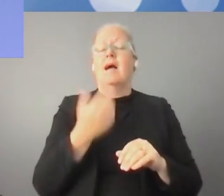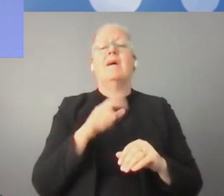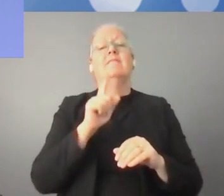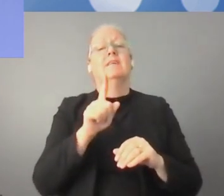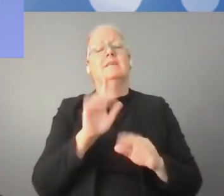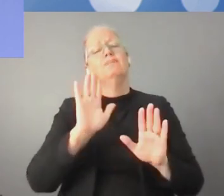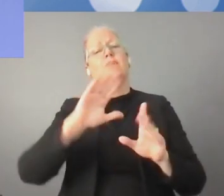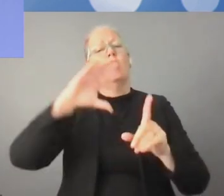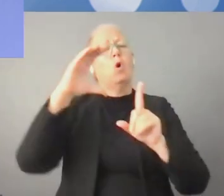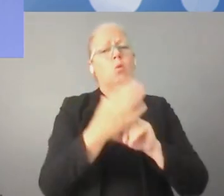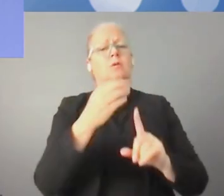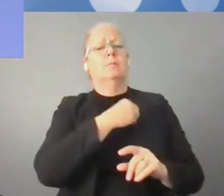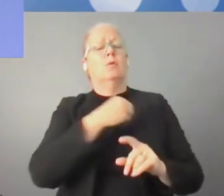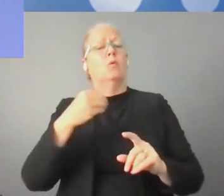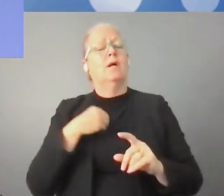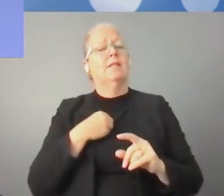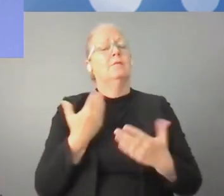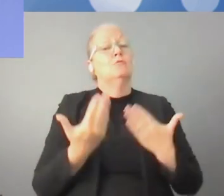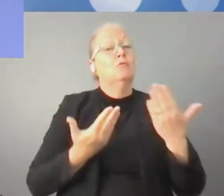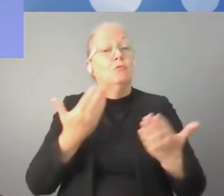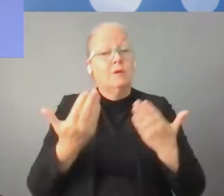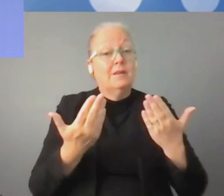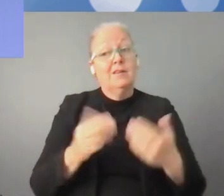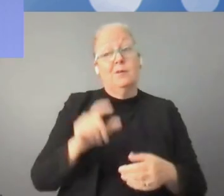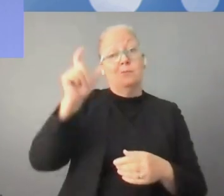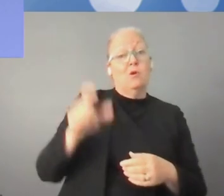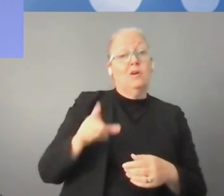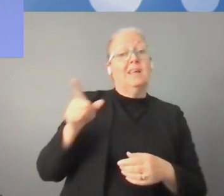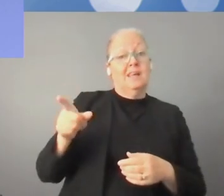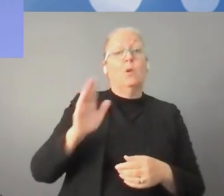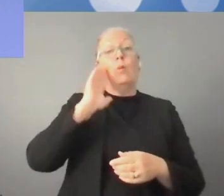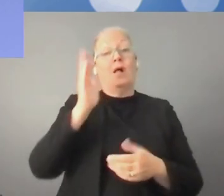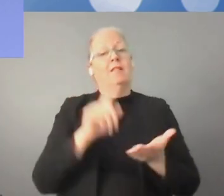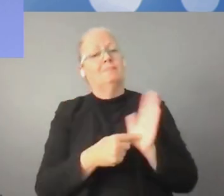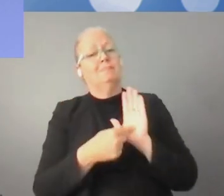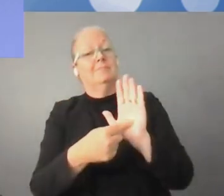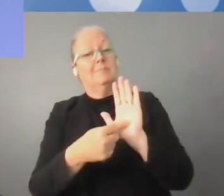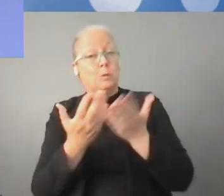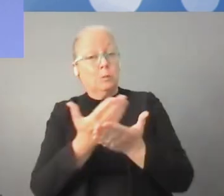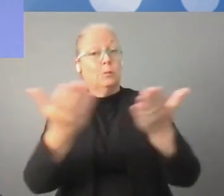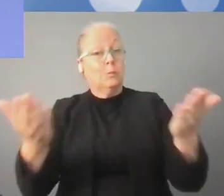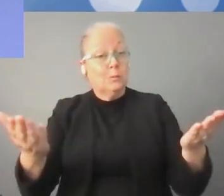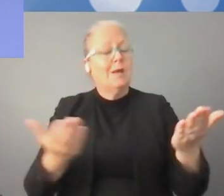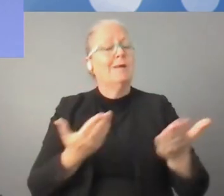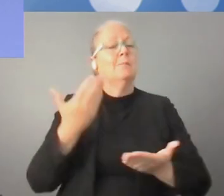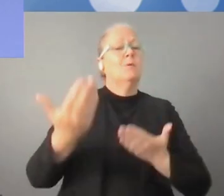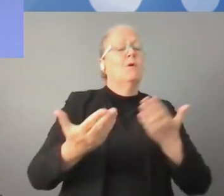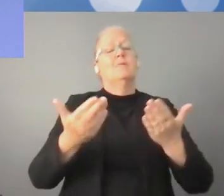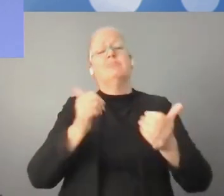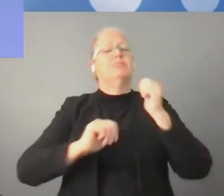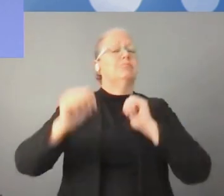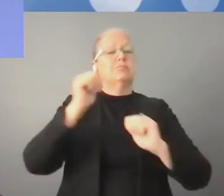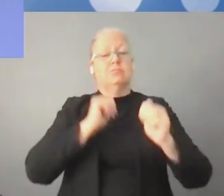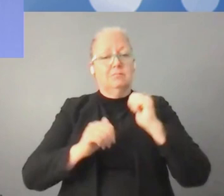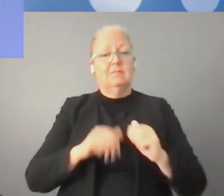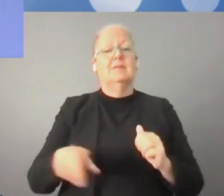这个开幕式快要结束，但是我们在这里还有一个非常特殊